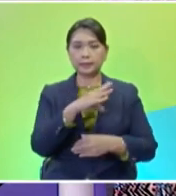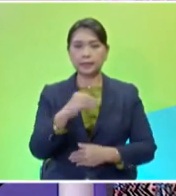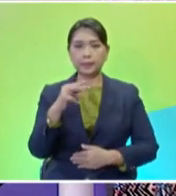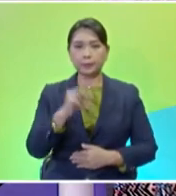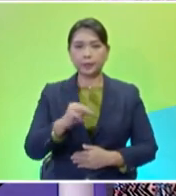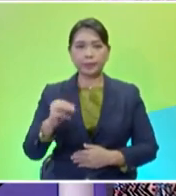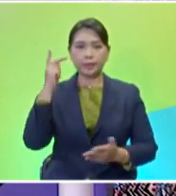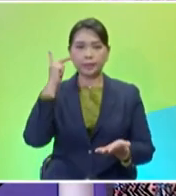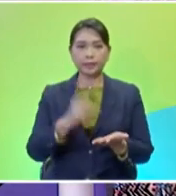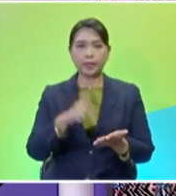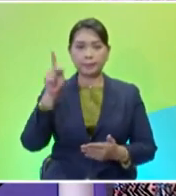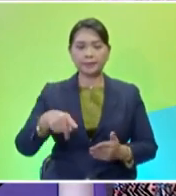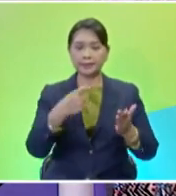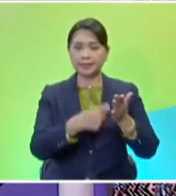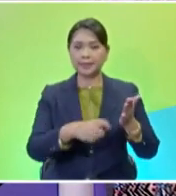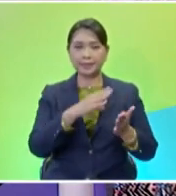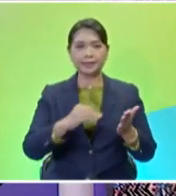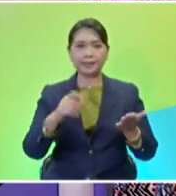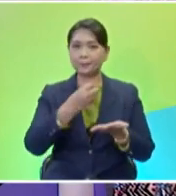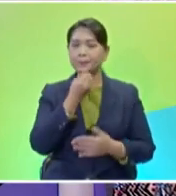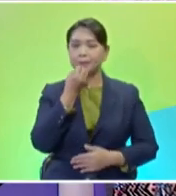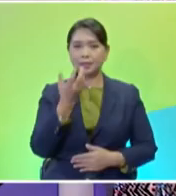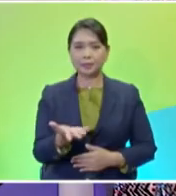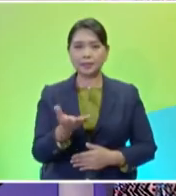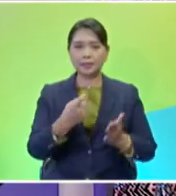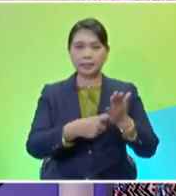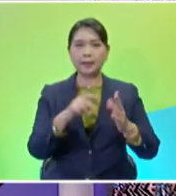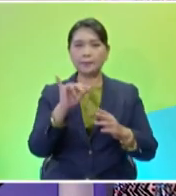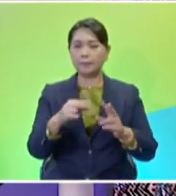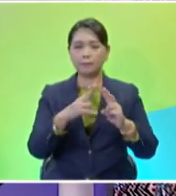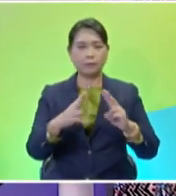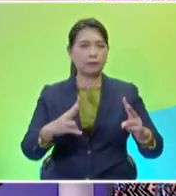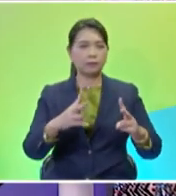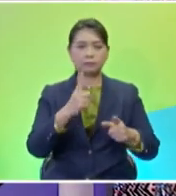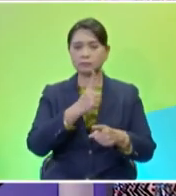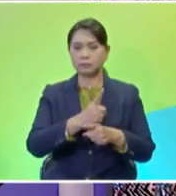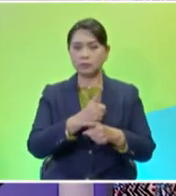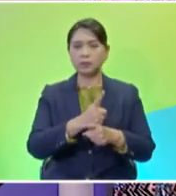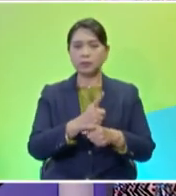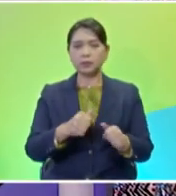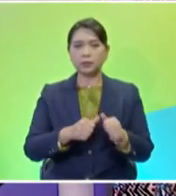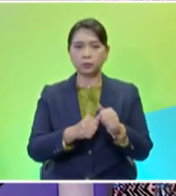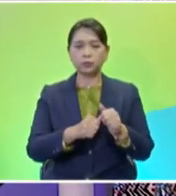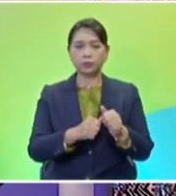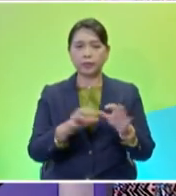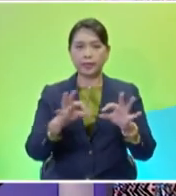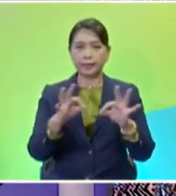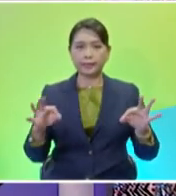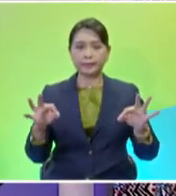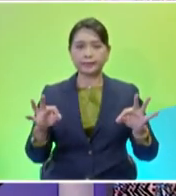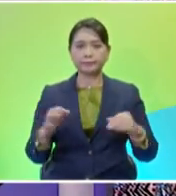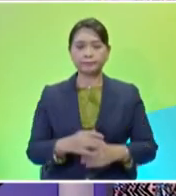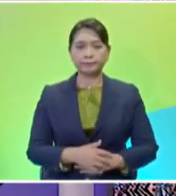kenal pasti nilai dan Nyatakan nilai yang paling tepat berdasarkan ayat dalam petikan sambungan